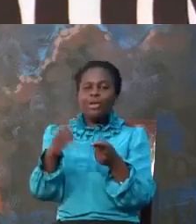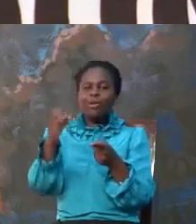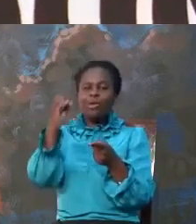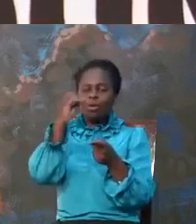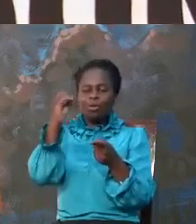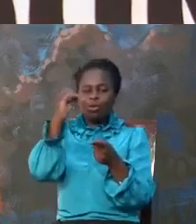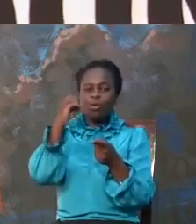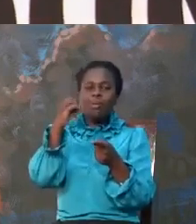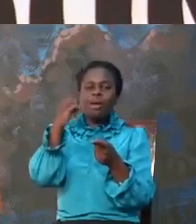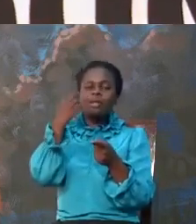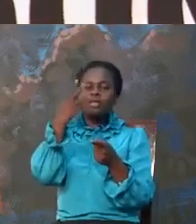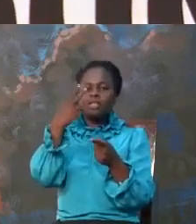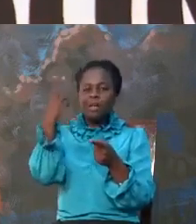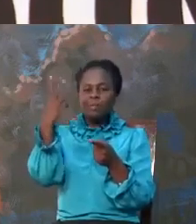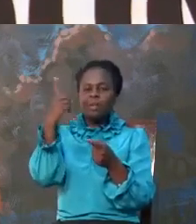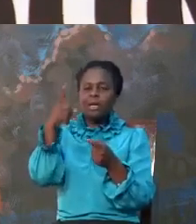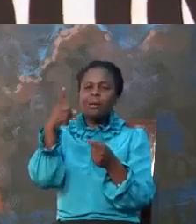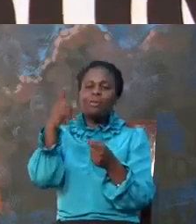zote zilizoingia hekaruni